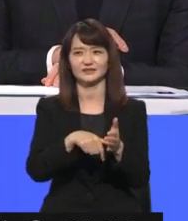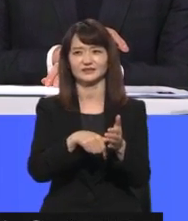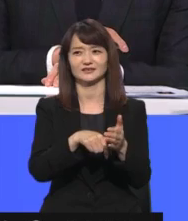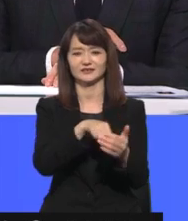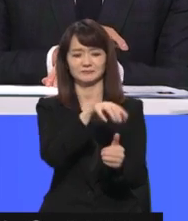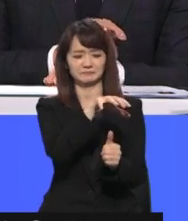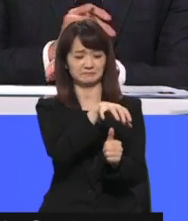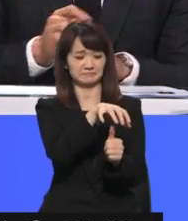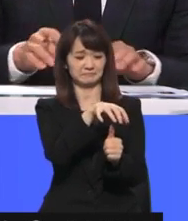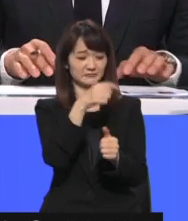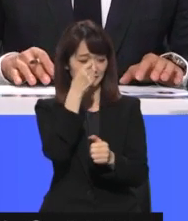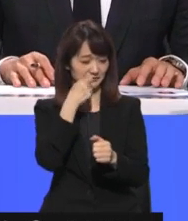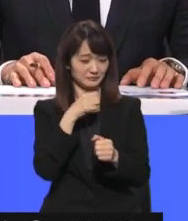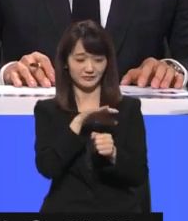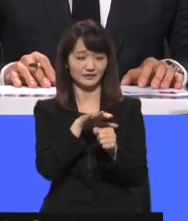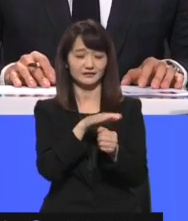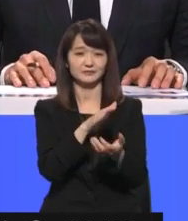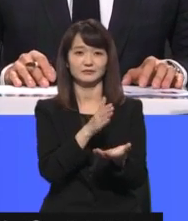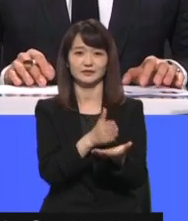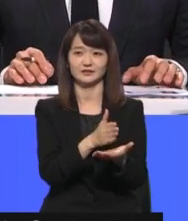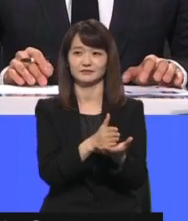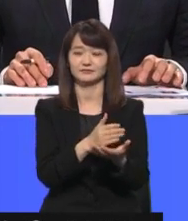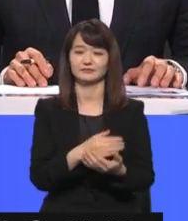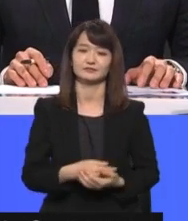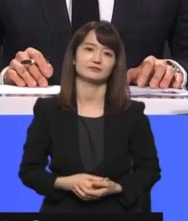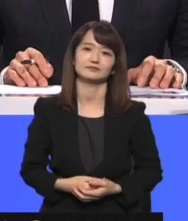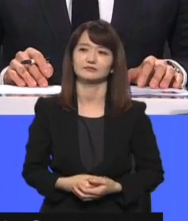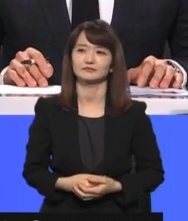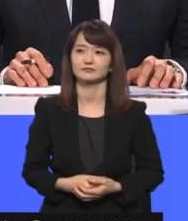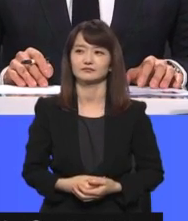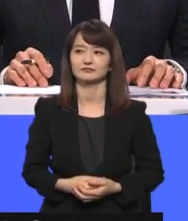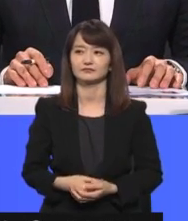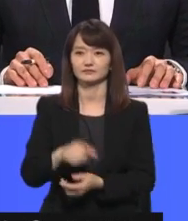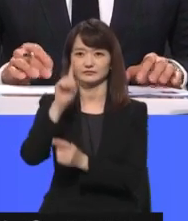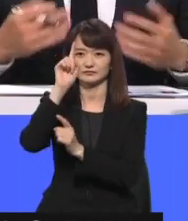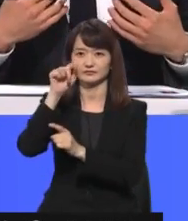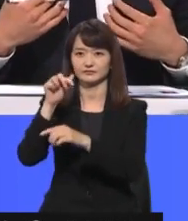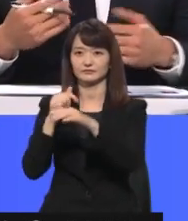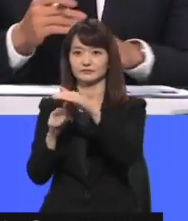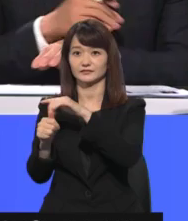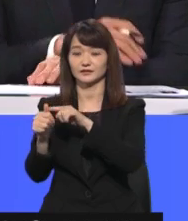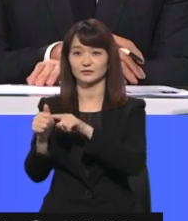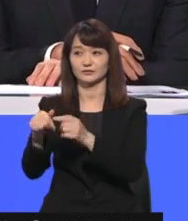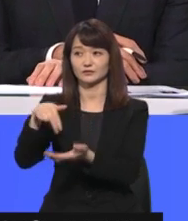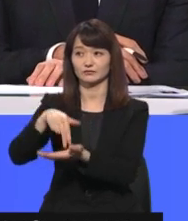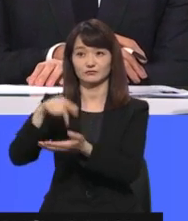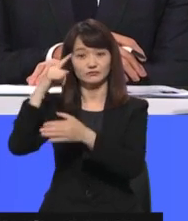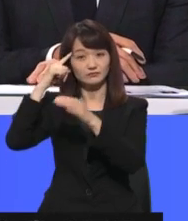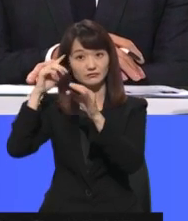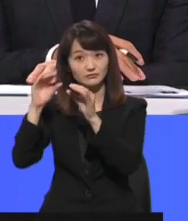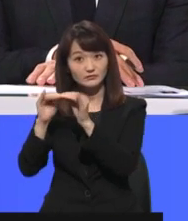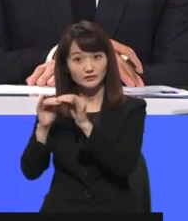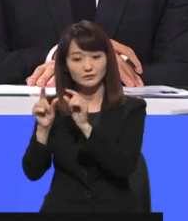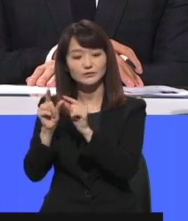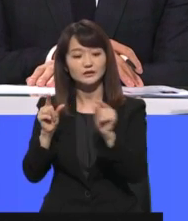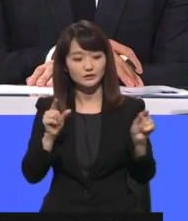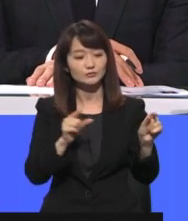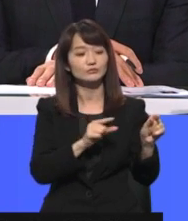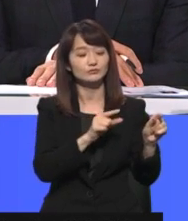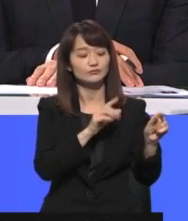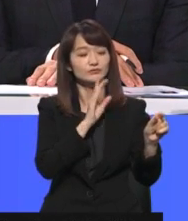슬퍼하지 마세요 4 이준석 전 대표의 입장에 지금 많이 공감 하지요 저역 예 꼭 외부 공감하고